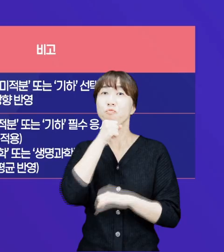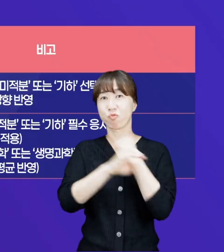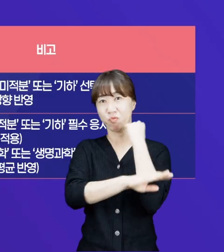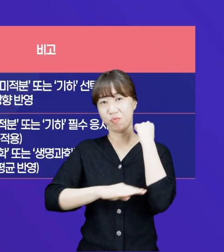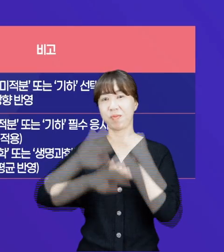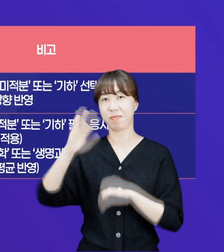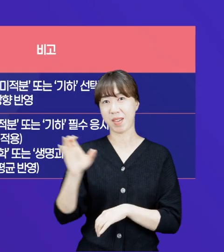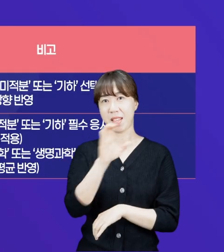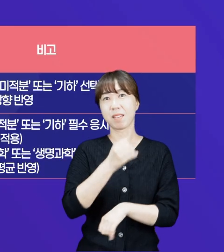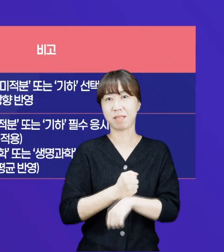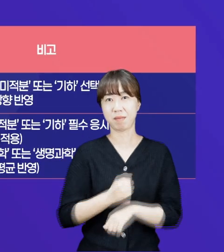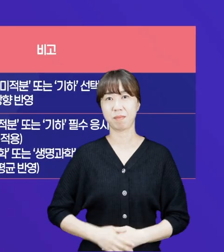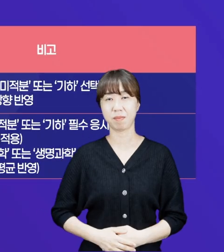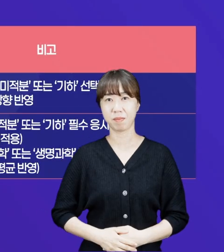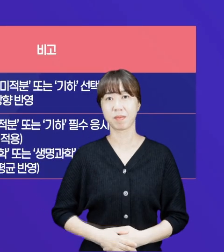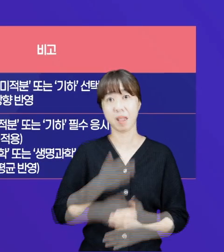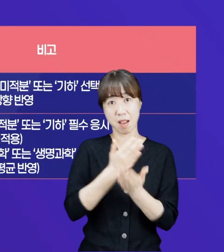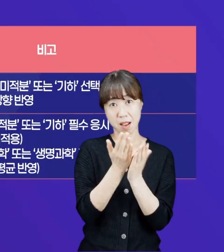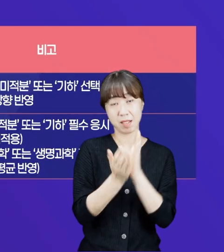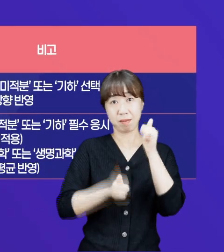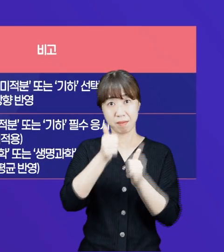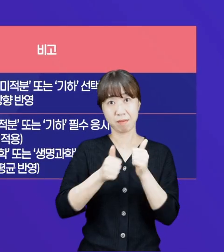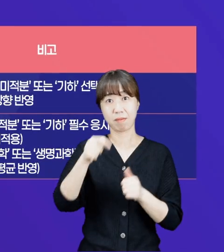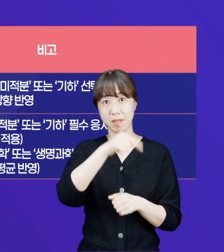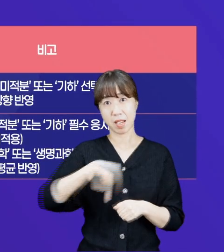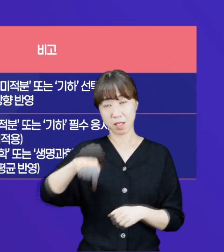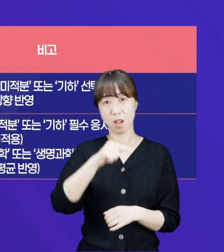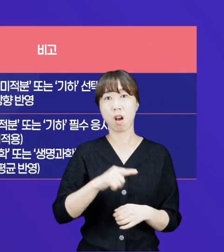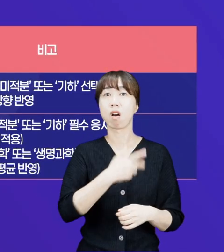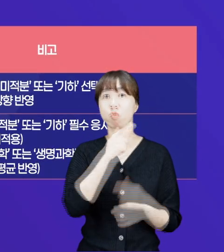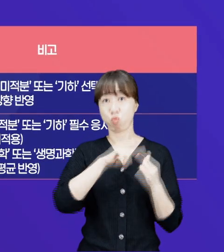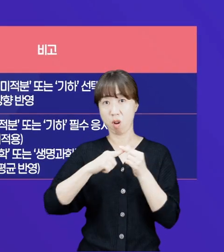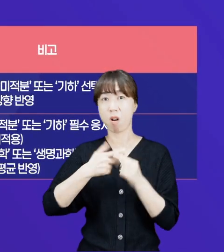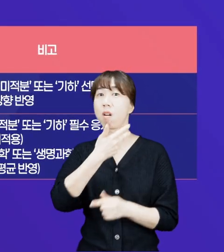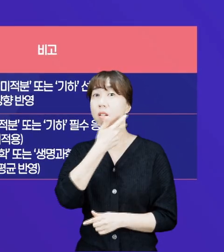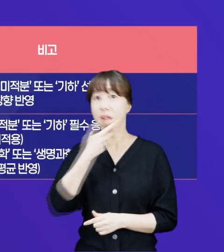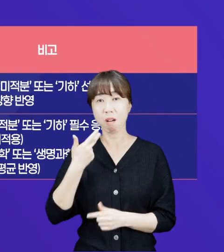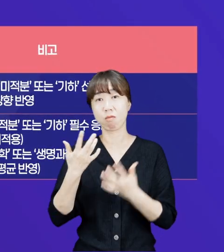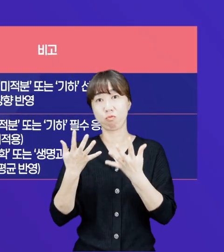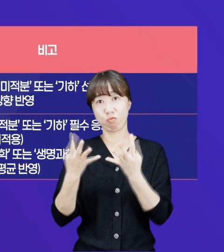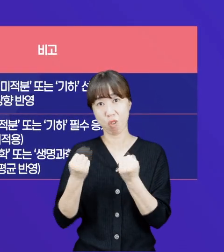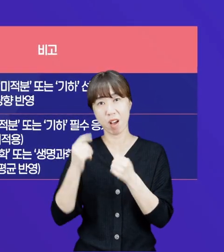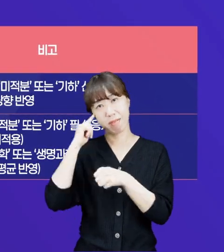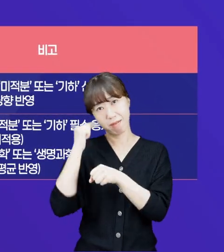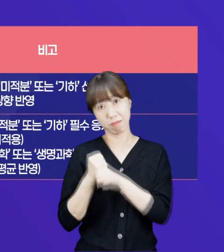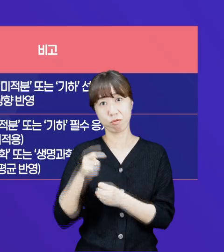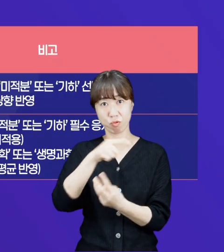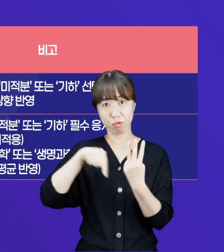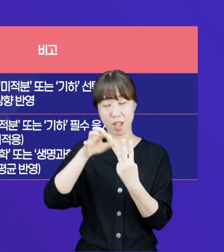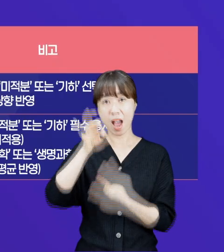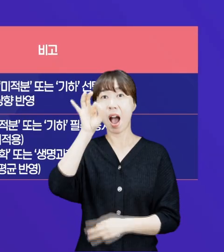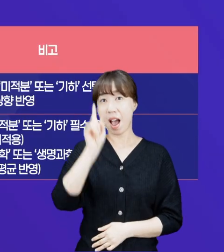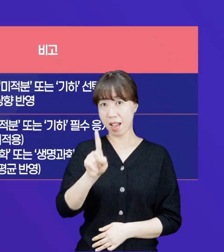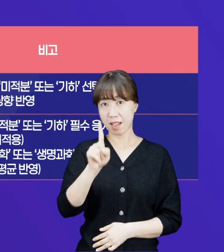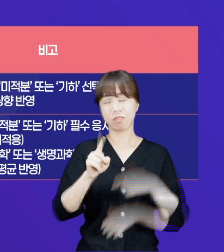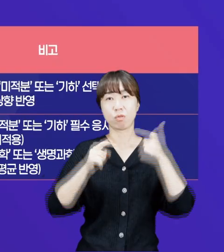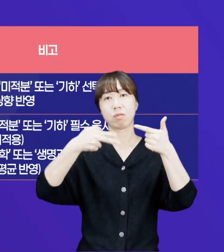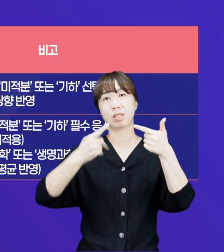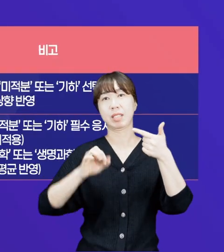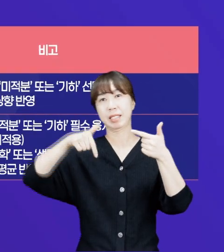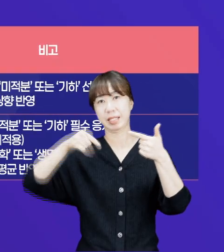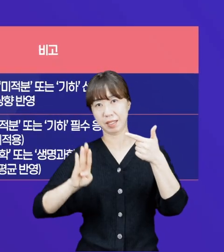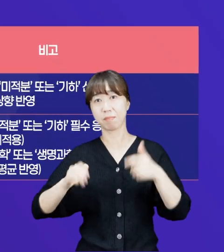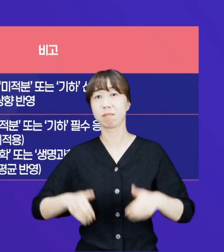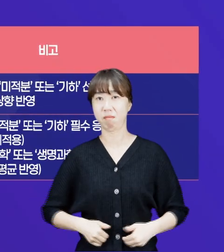지역인재 일반 모집 단위에서 국어, 영어, 수학, 탐구 영역 중 1개 영역이 6등급 이내여야 하며